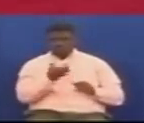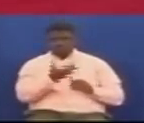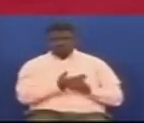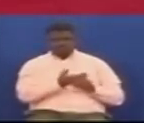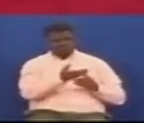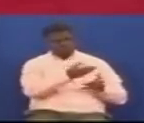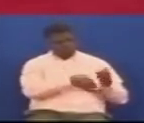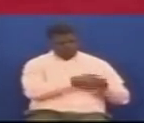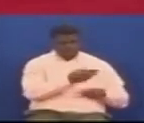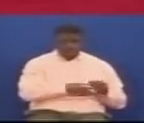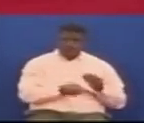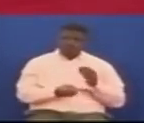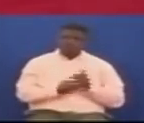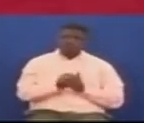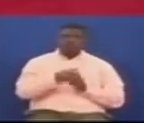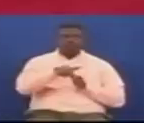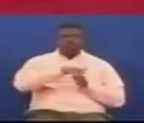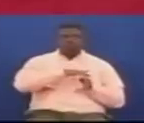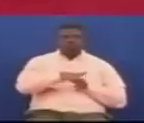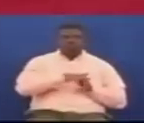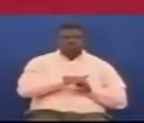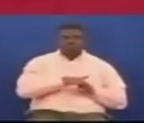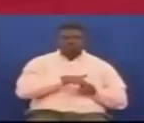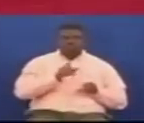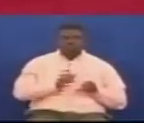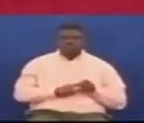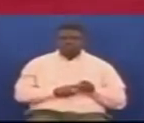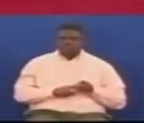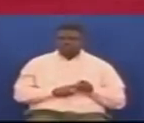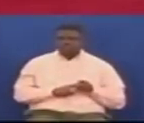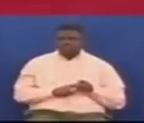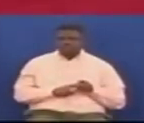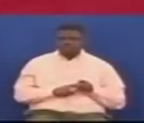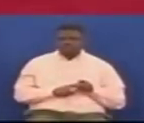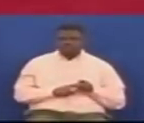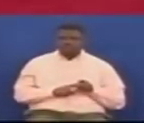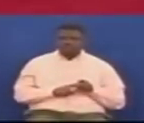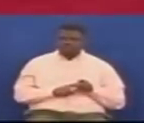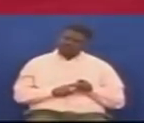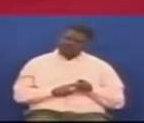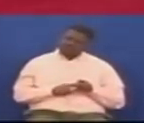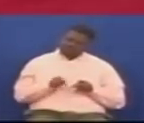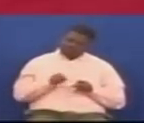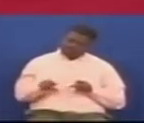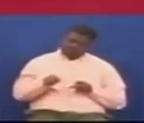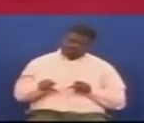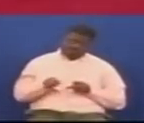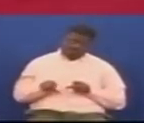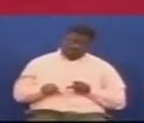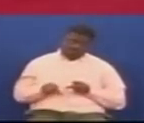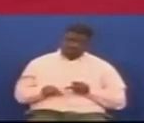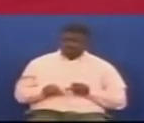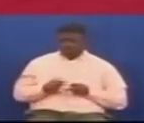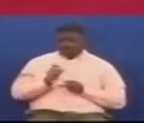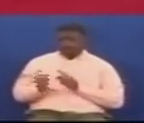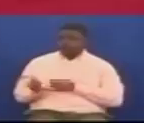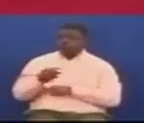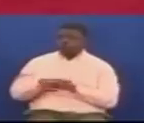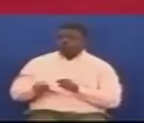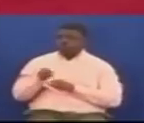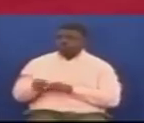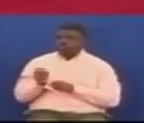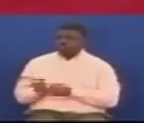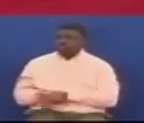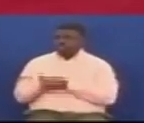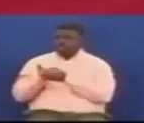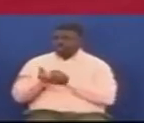biashara kulikotokana na matumizi ya kanzidata ya taarifa za wakopaji katika kuidhinisha mikopo. Mikopo hii imesaidia